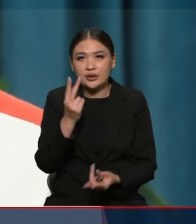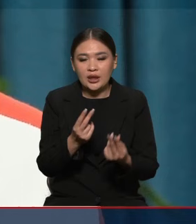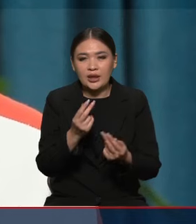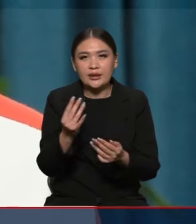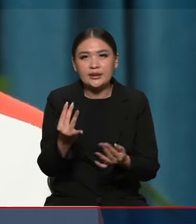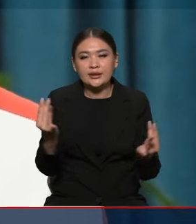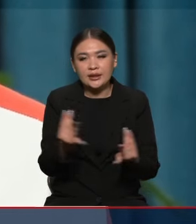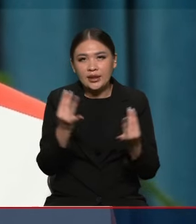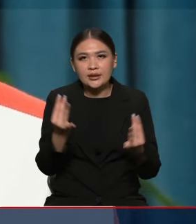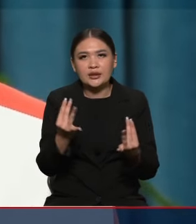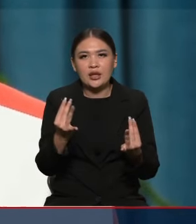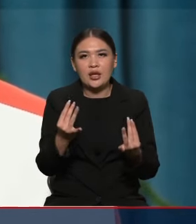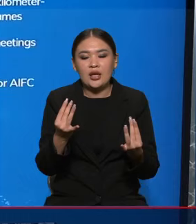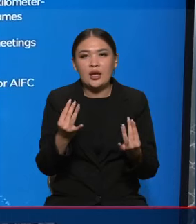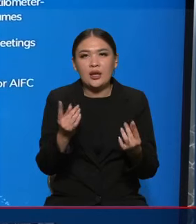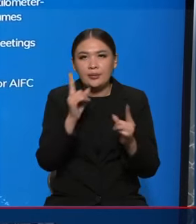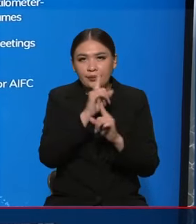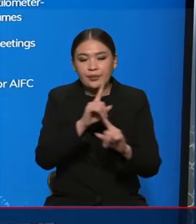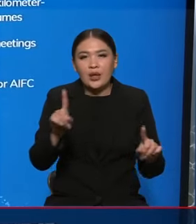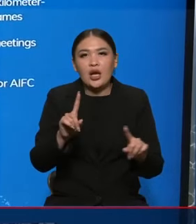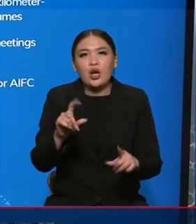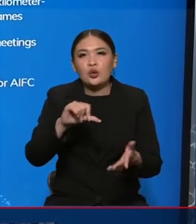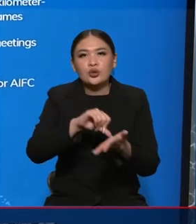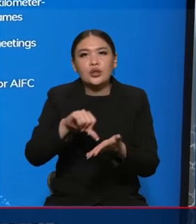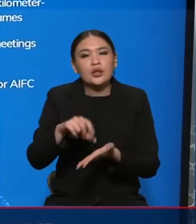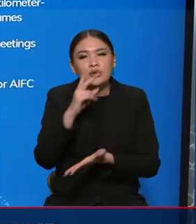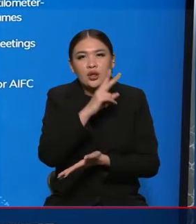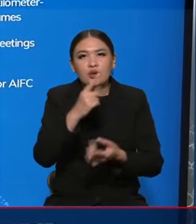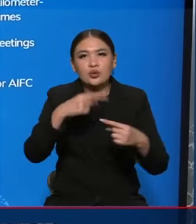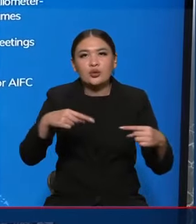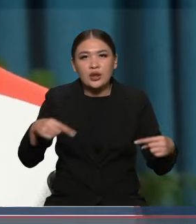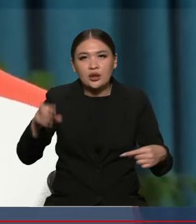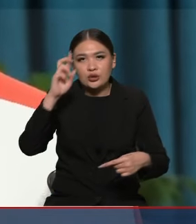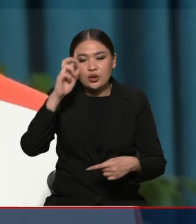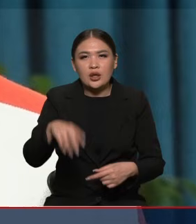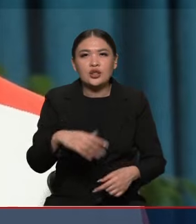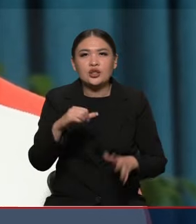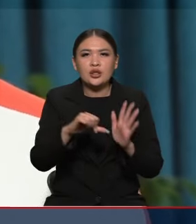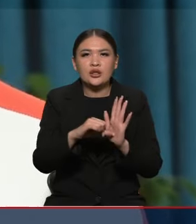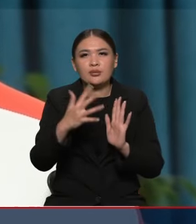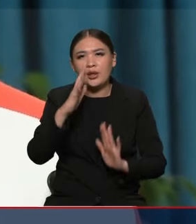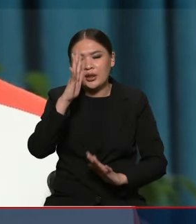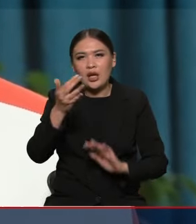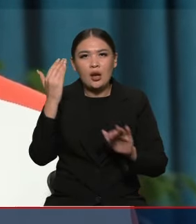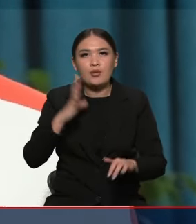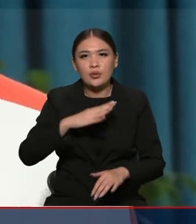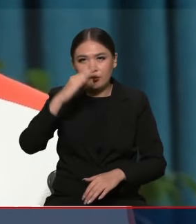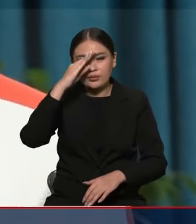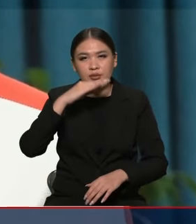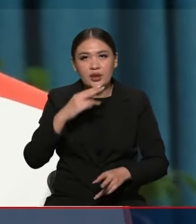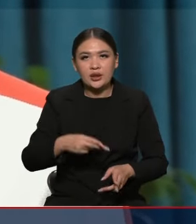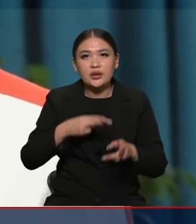такое разнообразное. Было интересно наблюдать за участниками разных стран. Еще лет 6-5 лет назад у нас отец ездил туда.